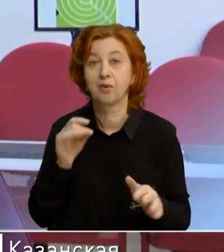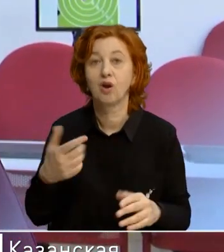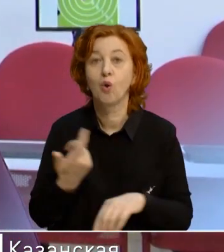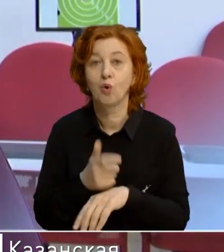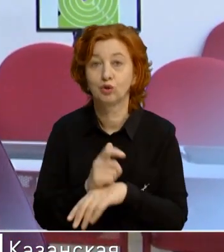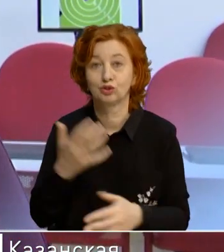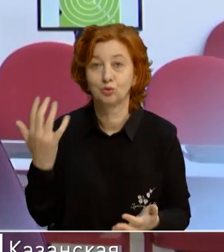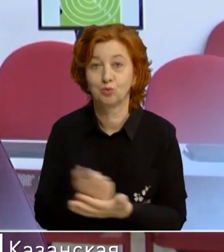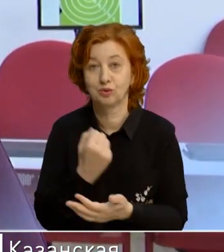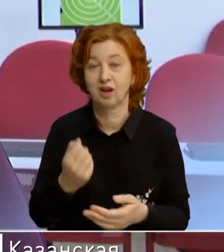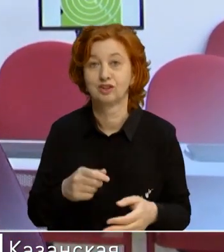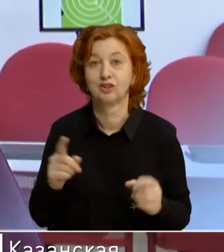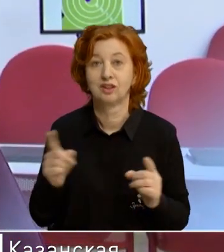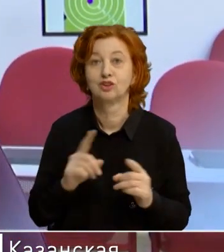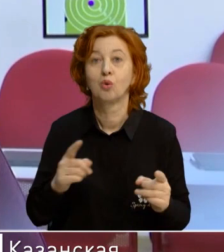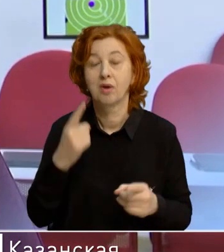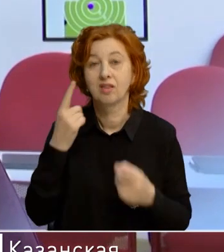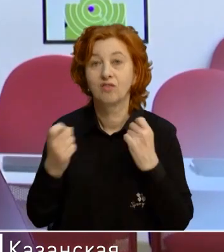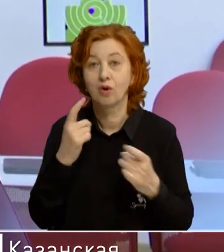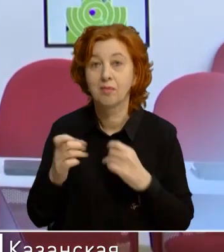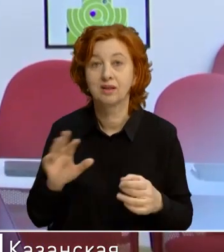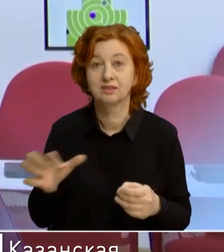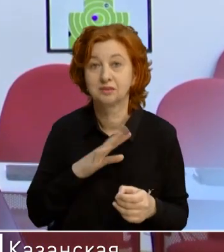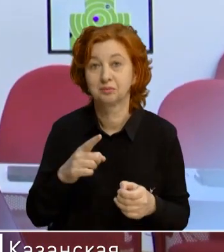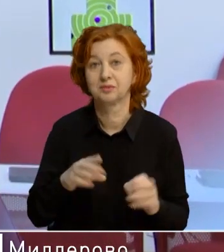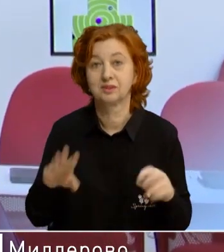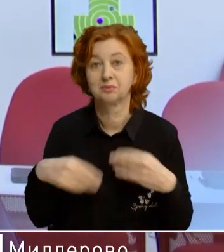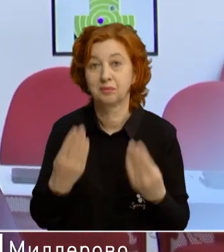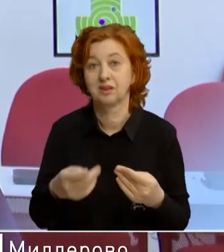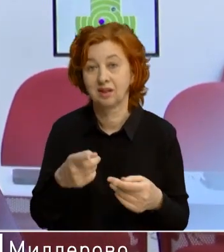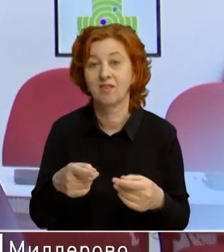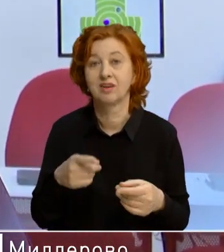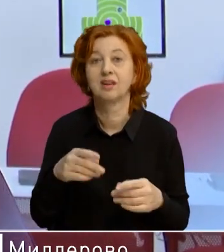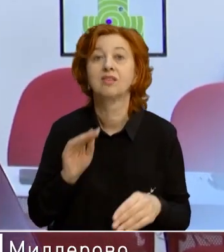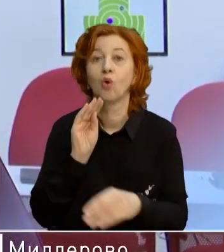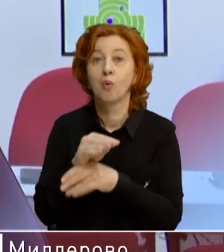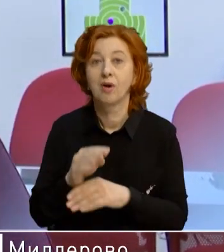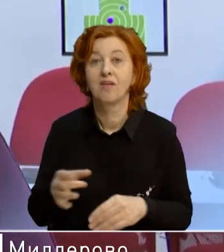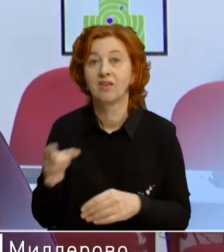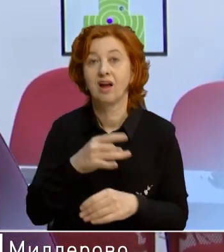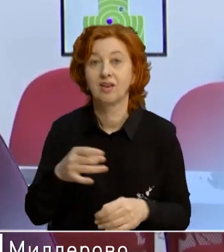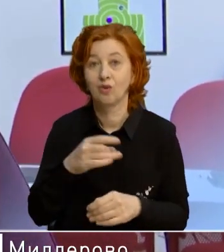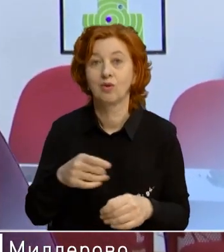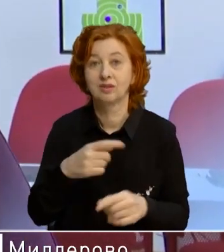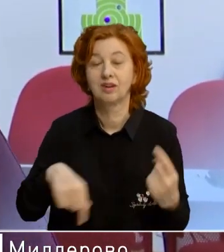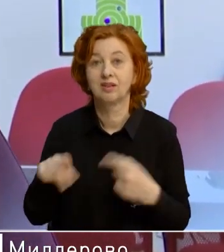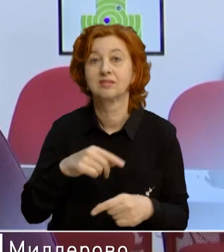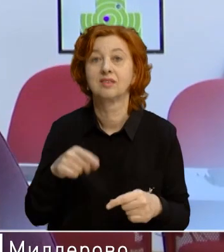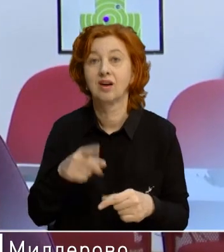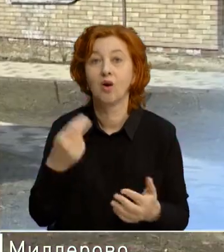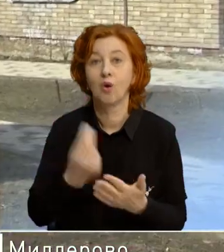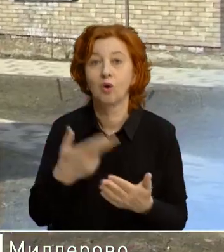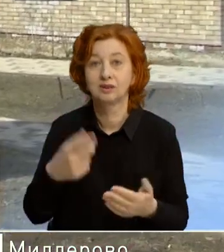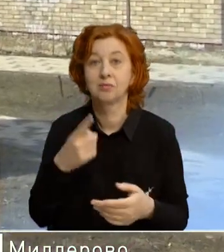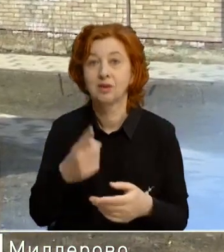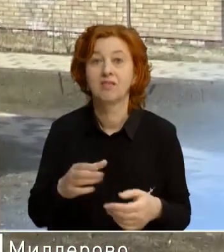предметы, такие как ОБЖ, технология, информатика, безусловно, внеурочная деятельность, дополнительное образование. Центр открыт